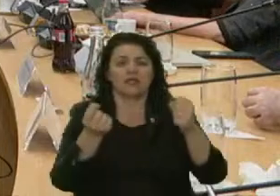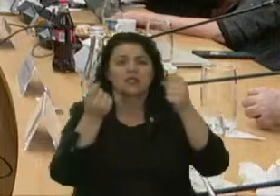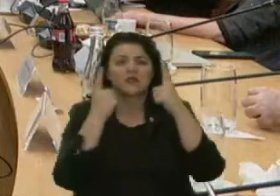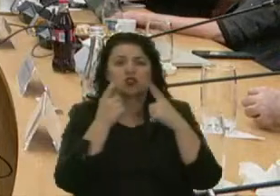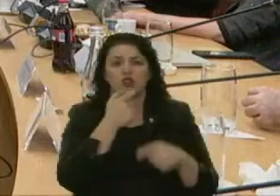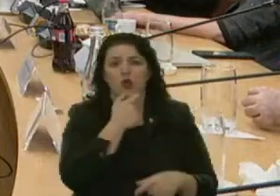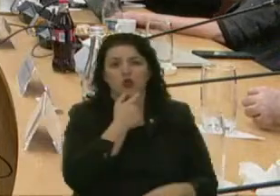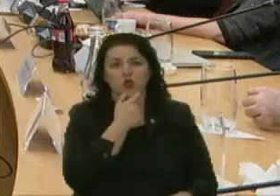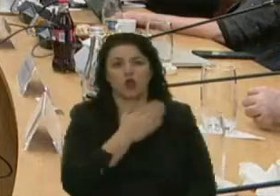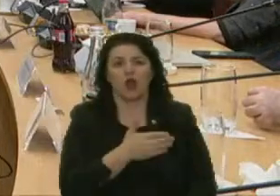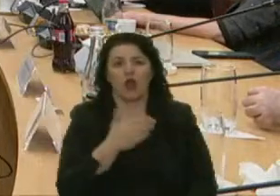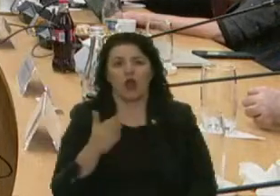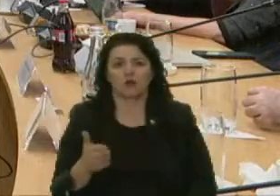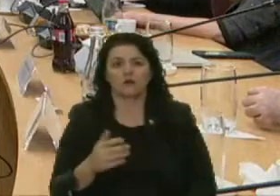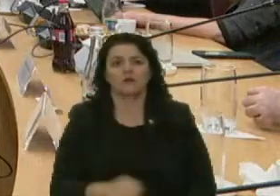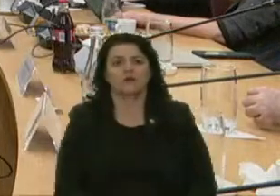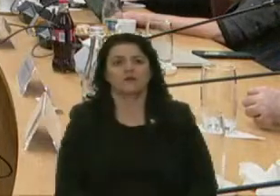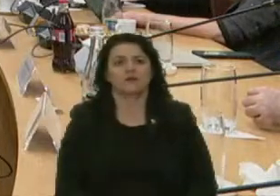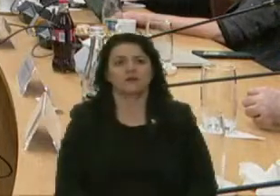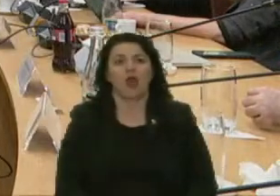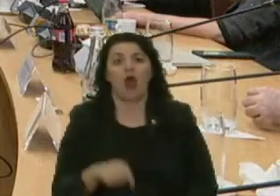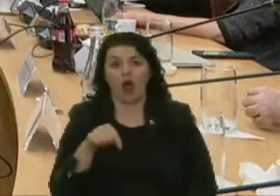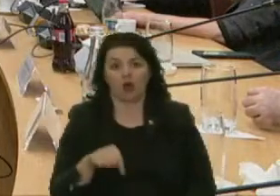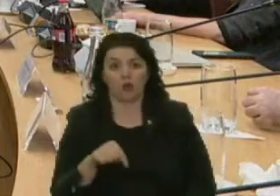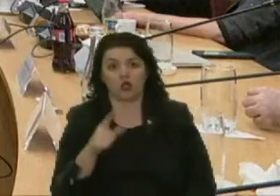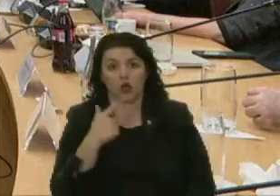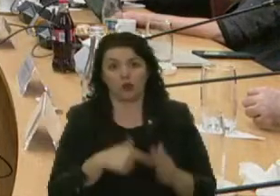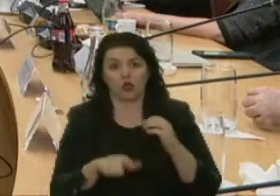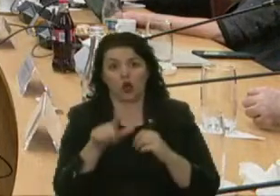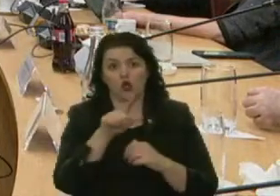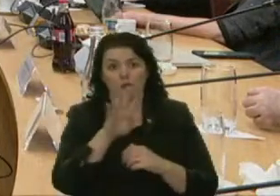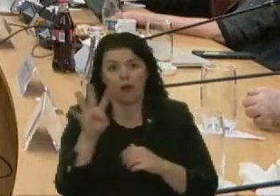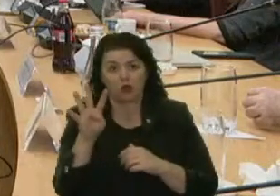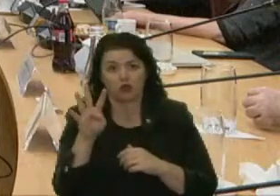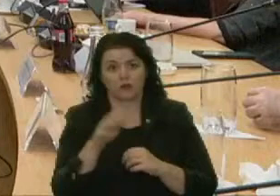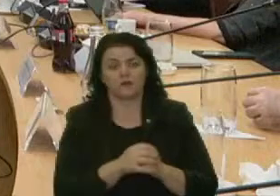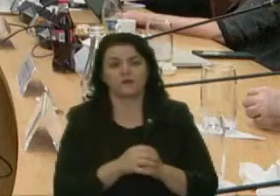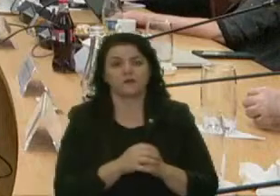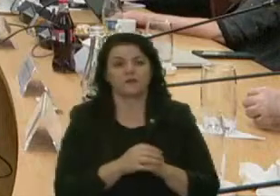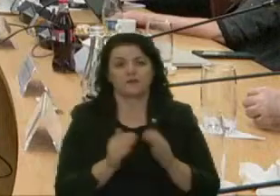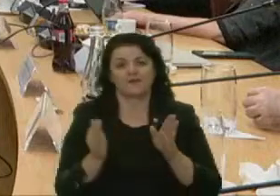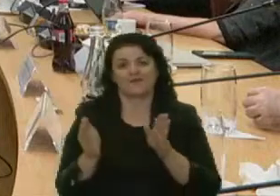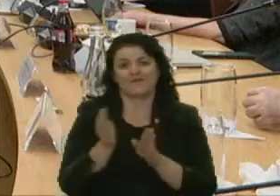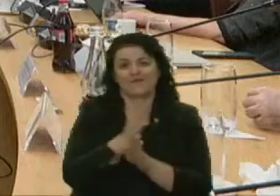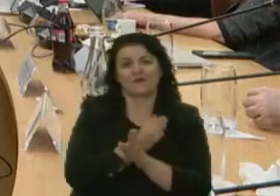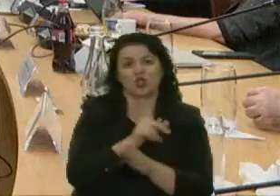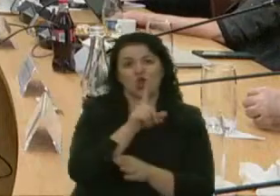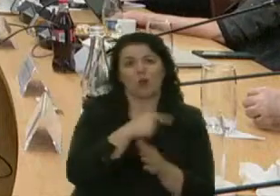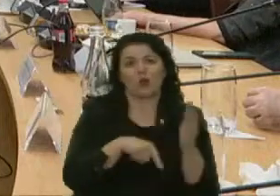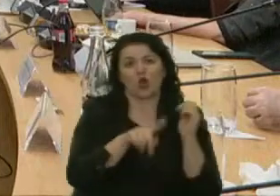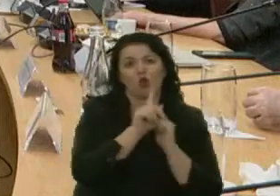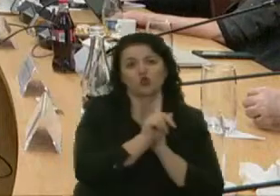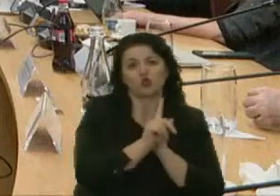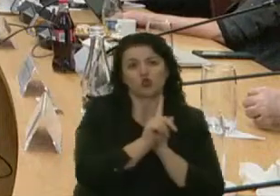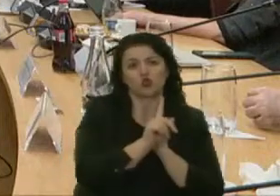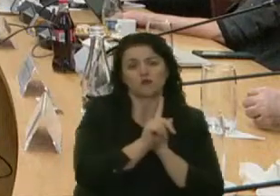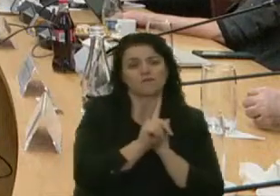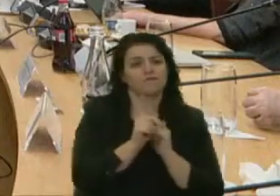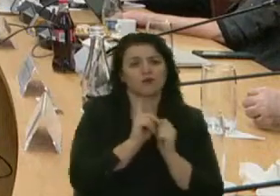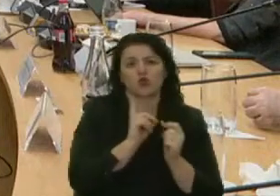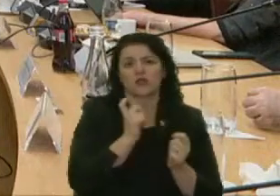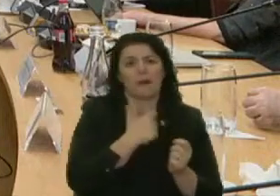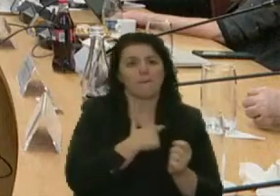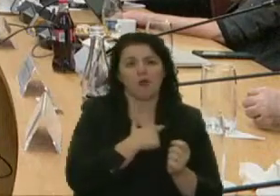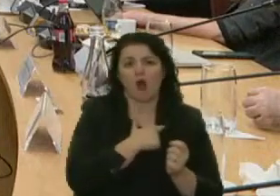sfârșitul anului suntem în 2024 în 2021 avem ni se transmis că trecerea la OG 51 Nu se